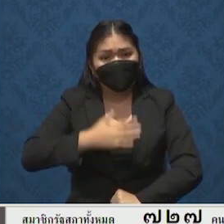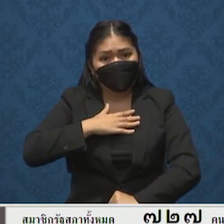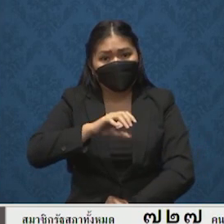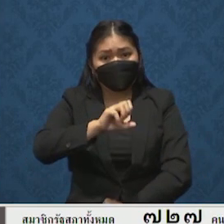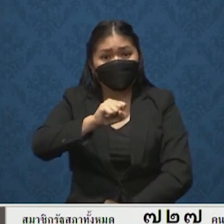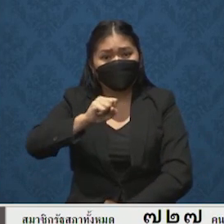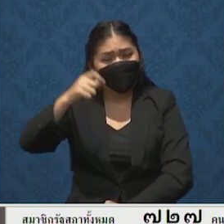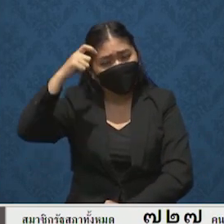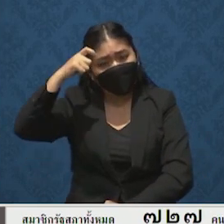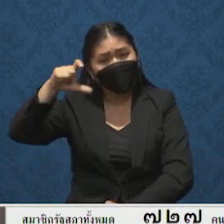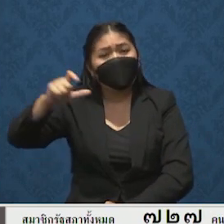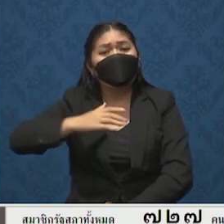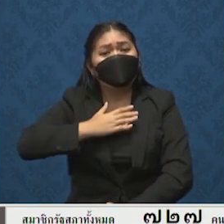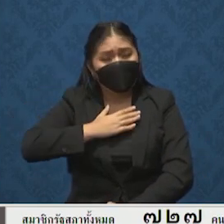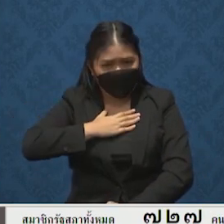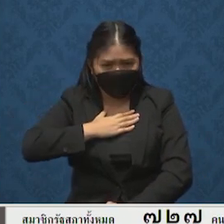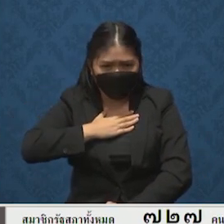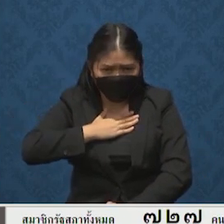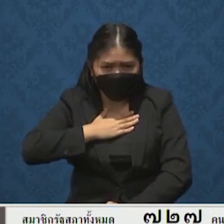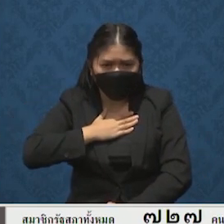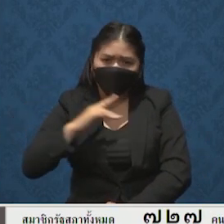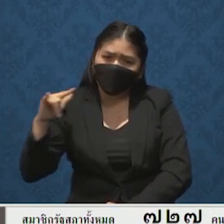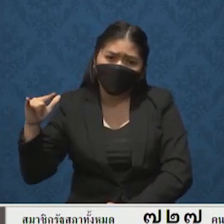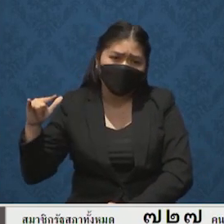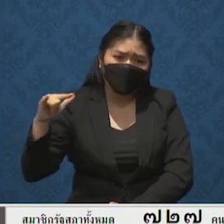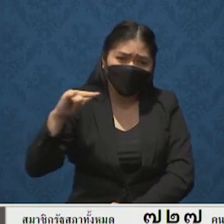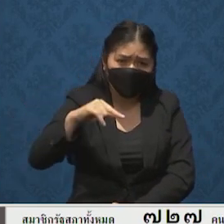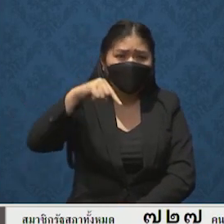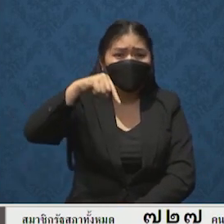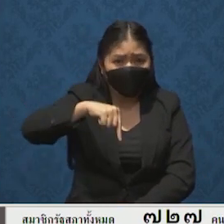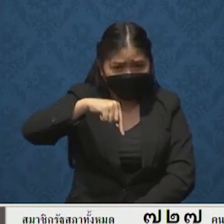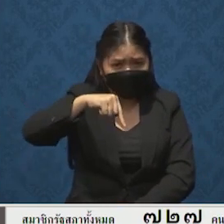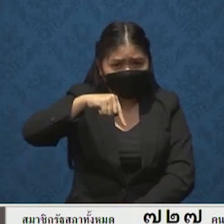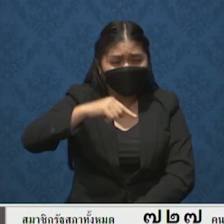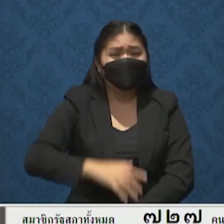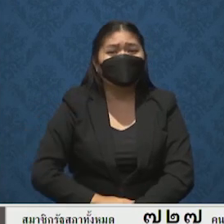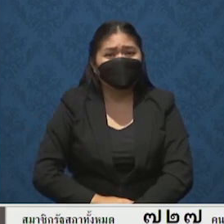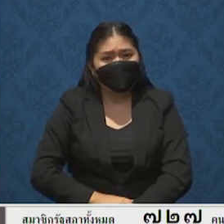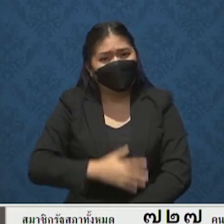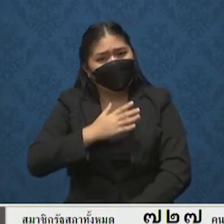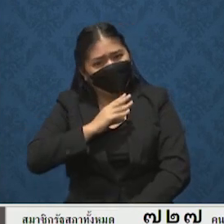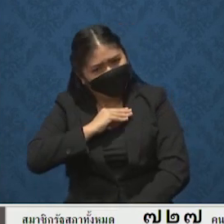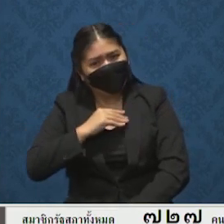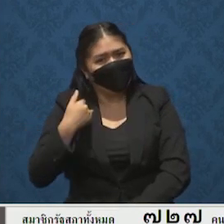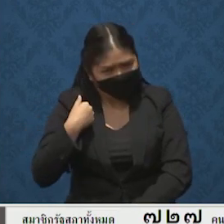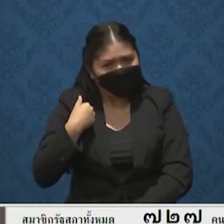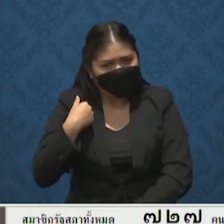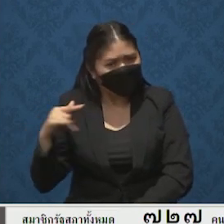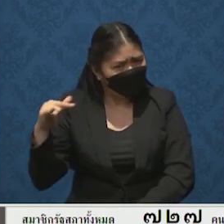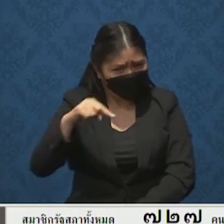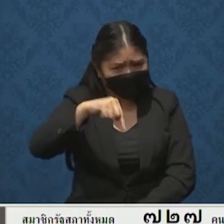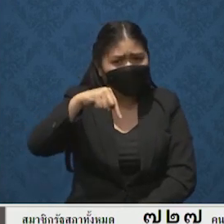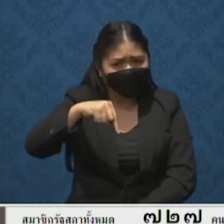นอกคนหนึ่งระหกระเหินกว่าจะนั่งเครื่องมาเป็นเครื่องเล็กๆใบพัดด้วยหัวใจจะวายไม่รู้กี่ครั้งต่อกี่ครั้งแต่ที่มาร่วมประชุมวัน